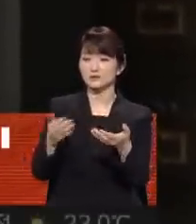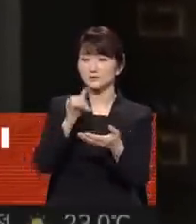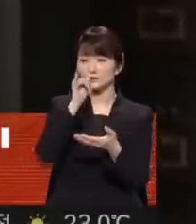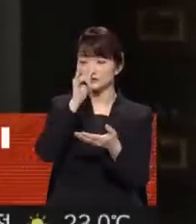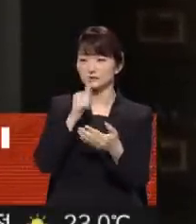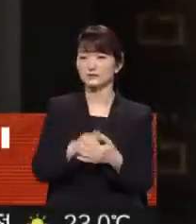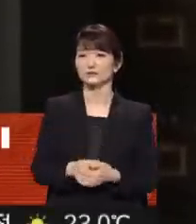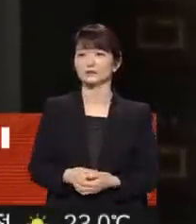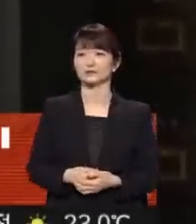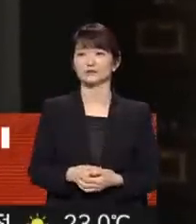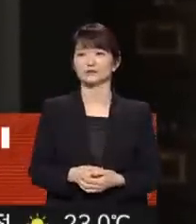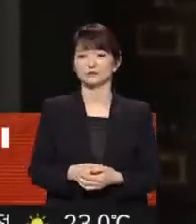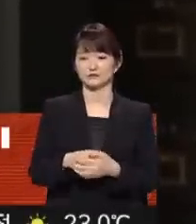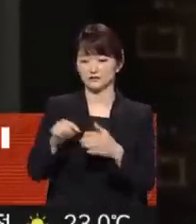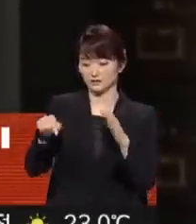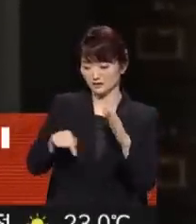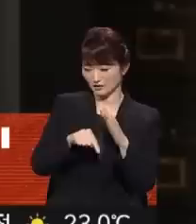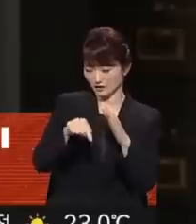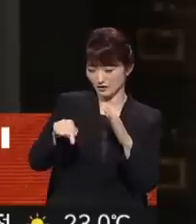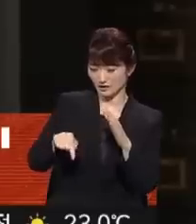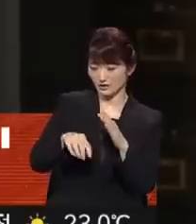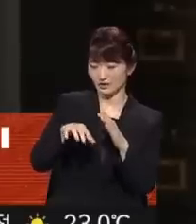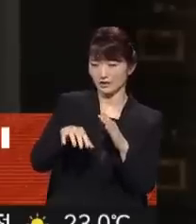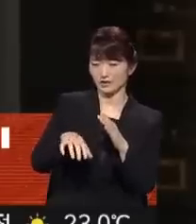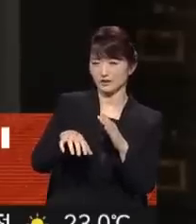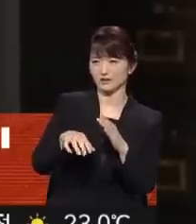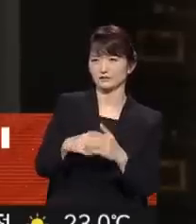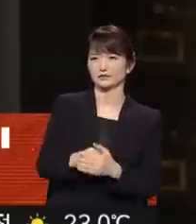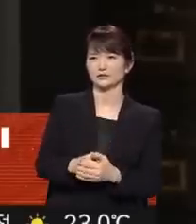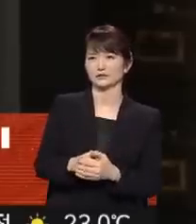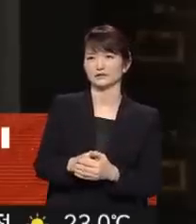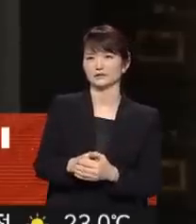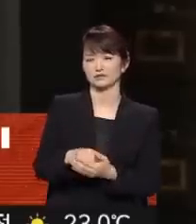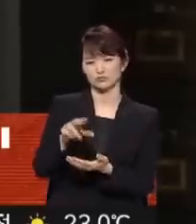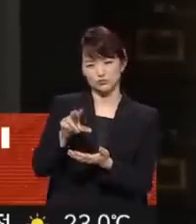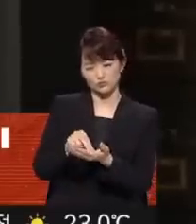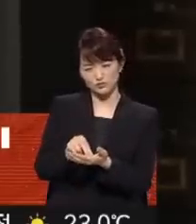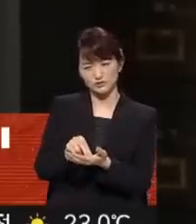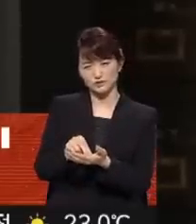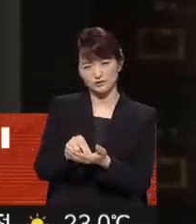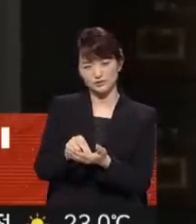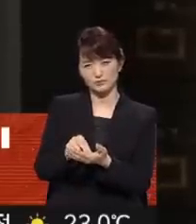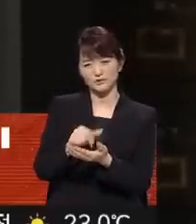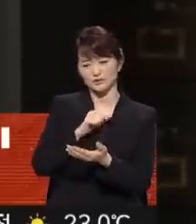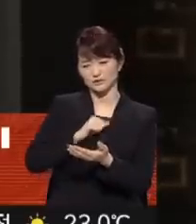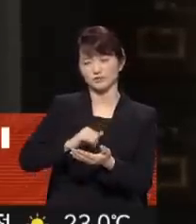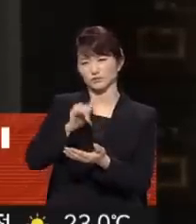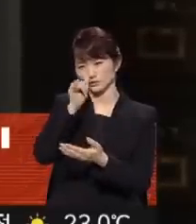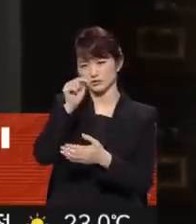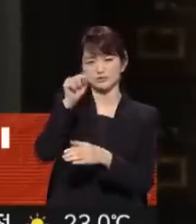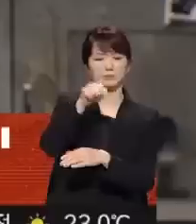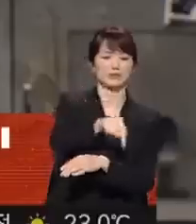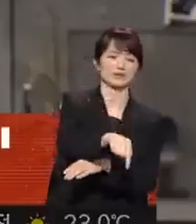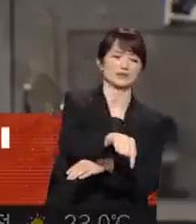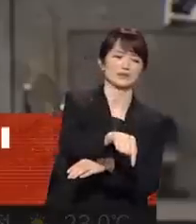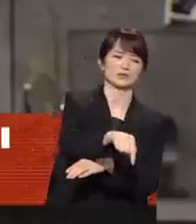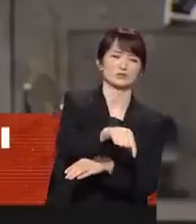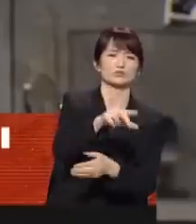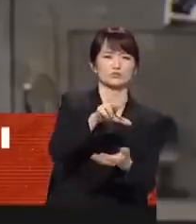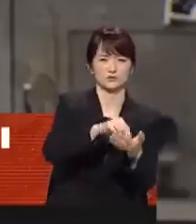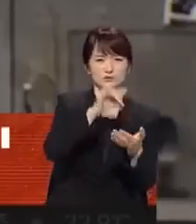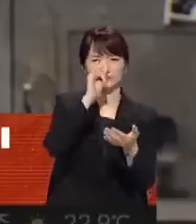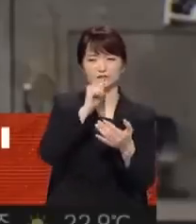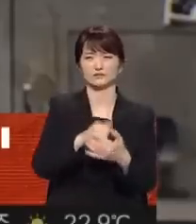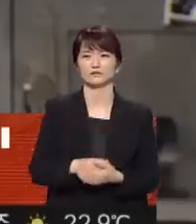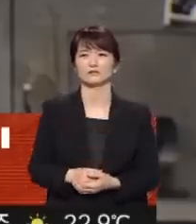안에서 새는 바가지니까 뭐 참을 수 있지만 밖에서 셀 수도 있죠. 그러니까요. 밖에서 저러면. 이 남편분이 사실은 외국인도 아닙니다.